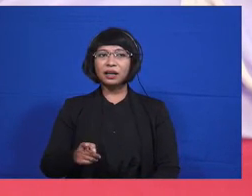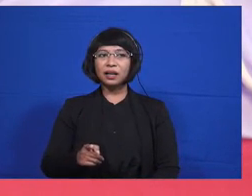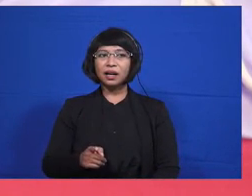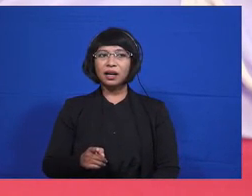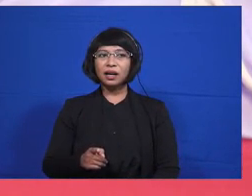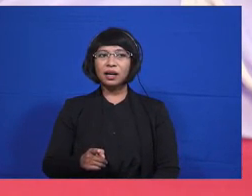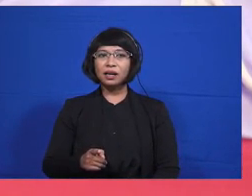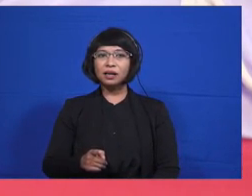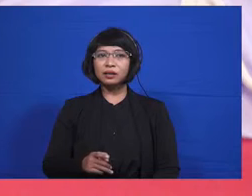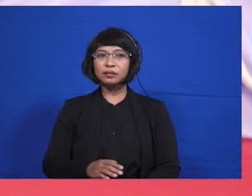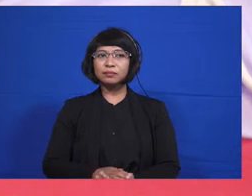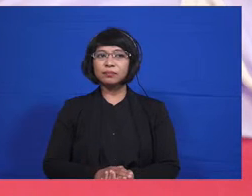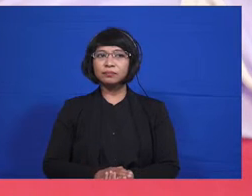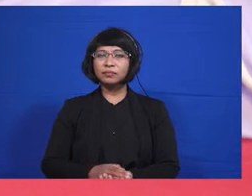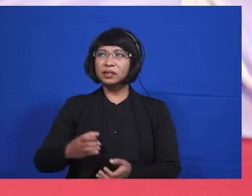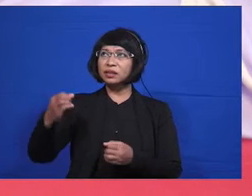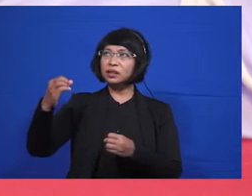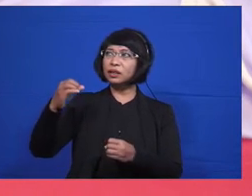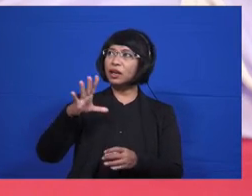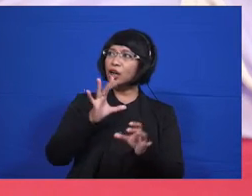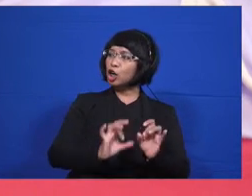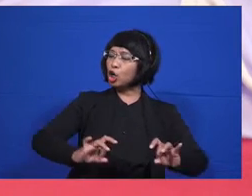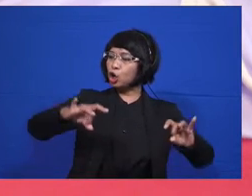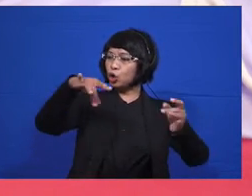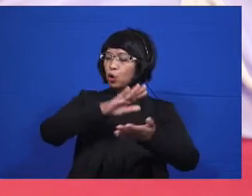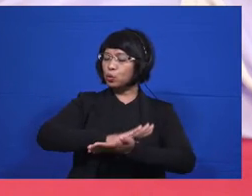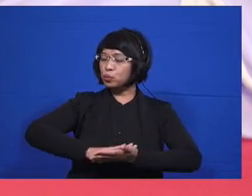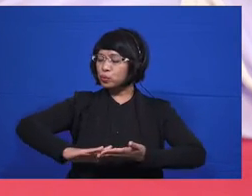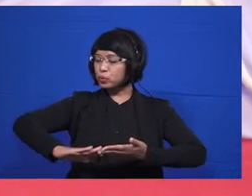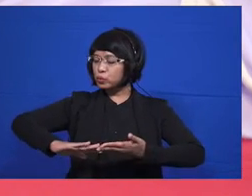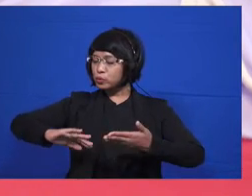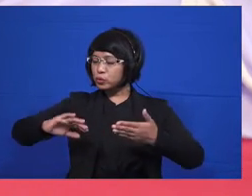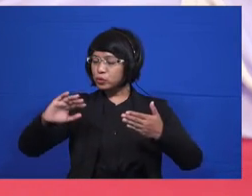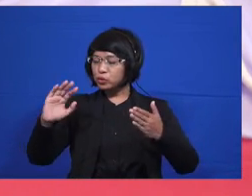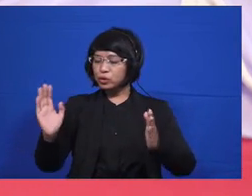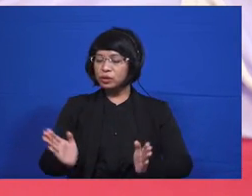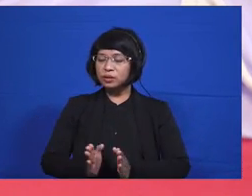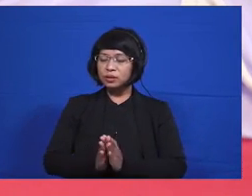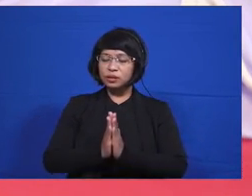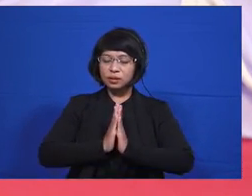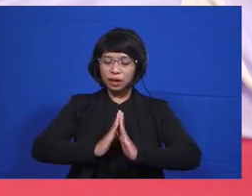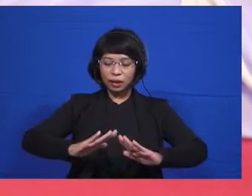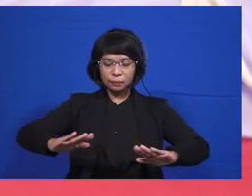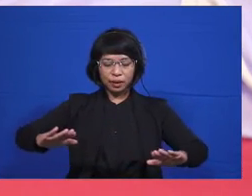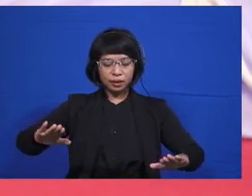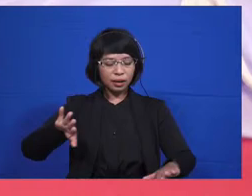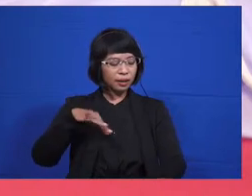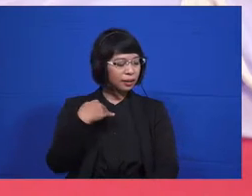Roh Kudus, selamatkanlah